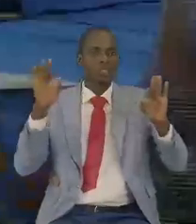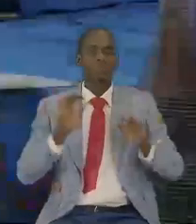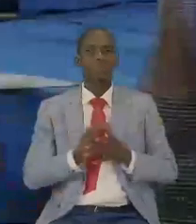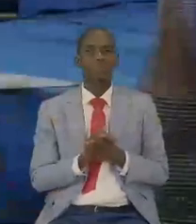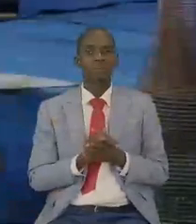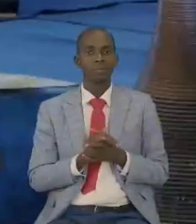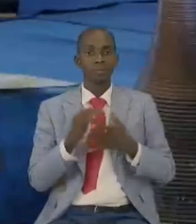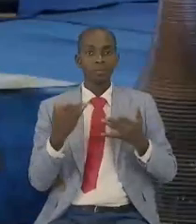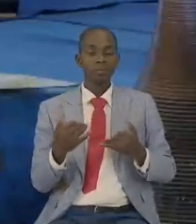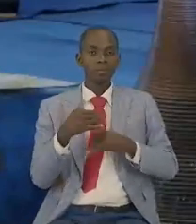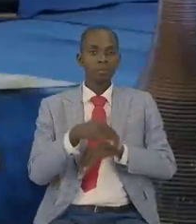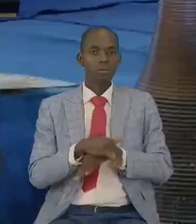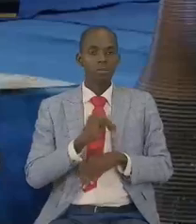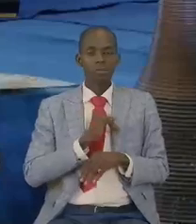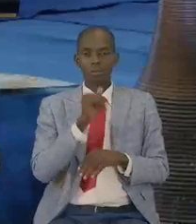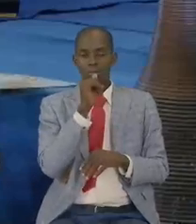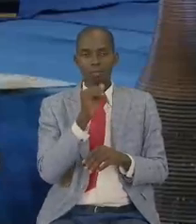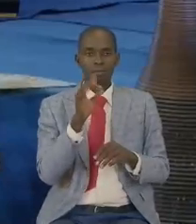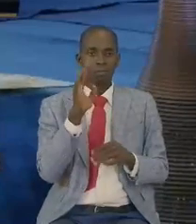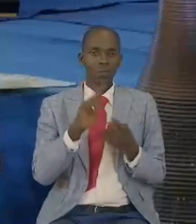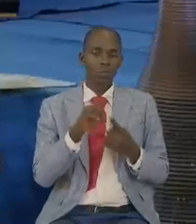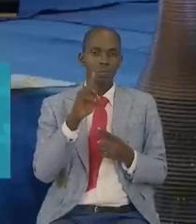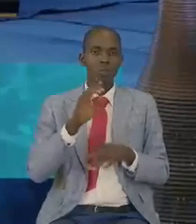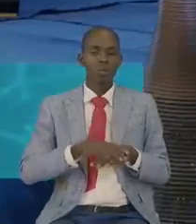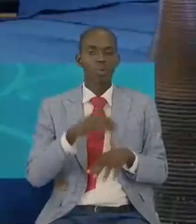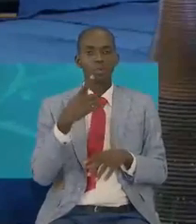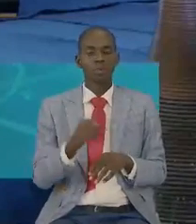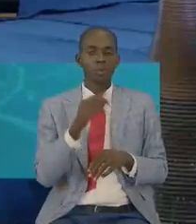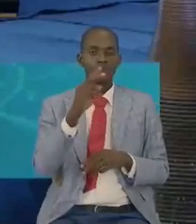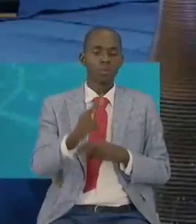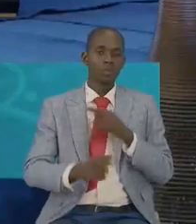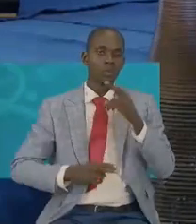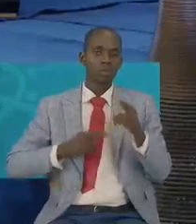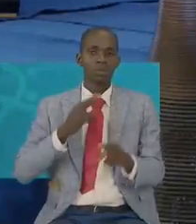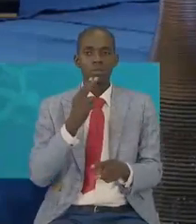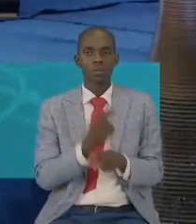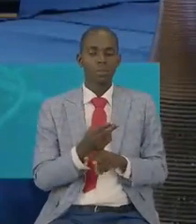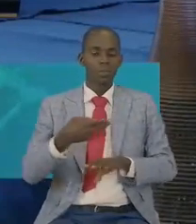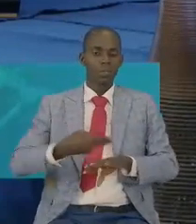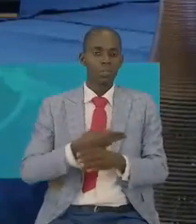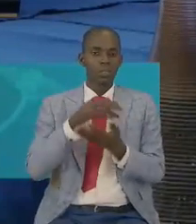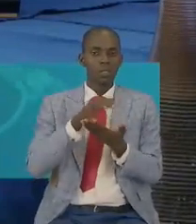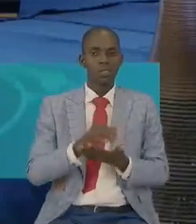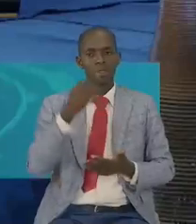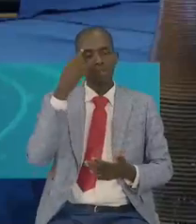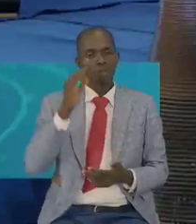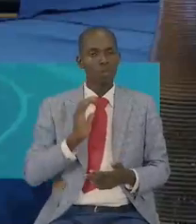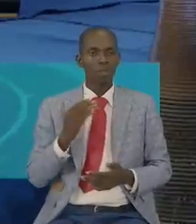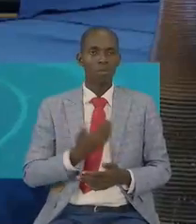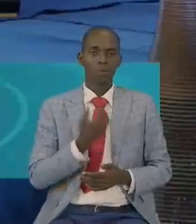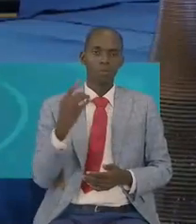Ce soir, je vous parle de l'agneau universel pour notre rédemption